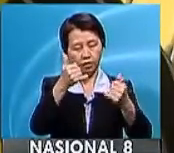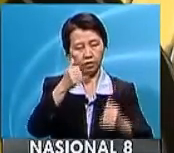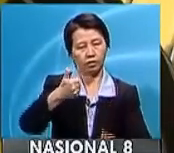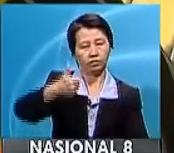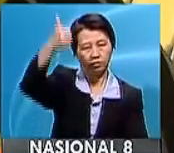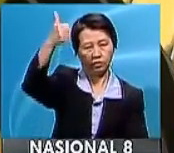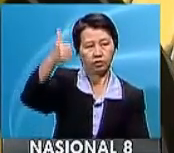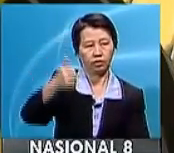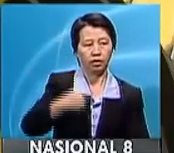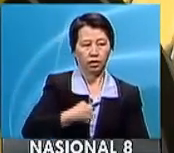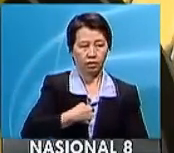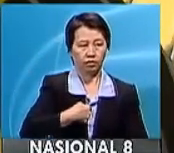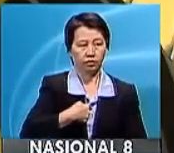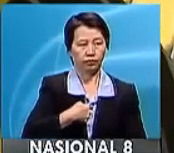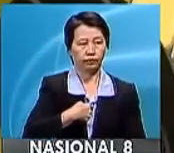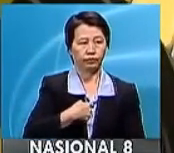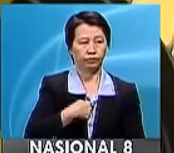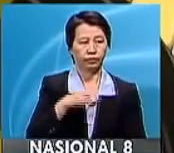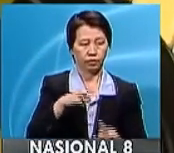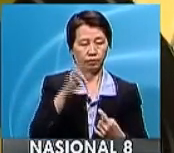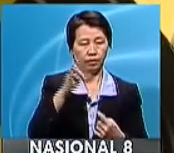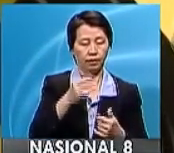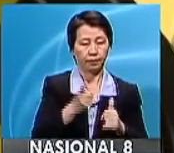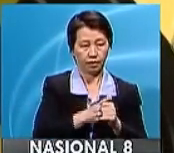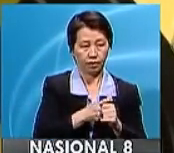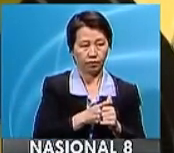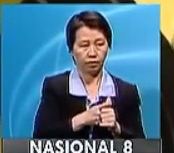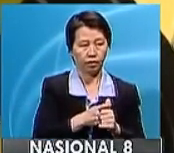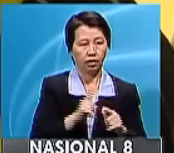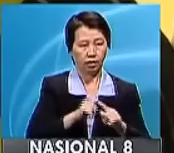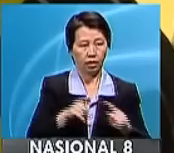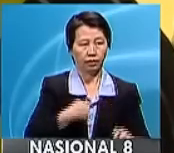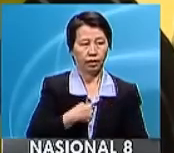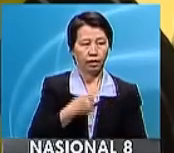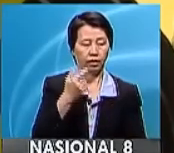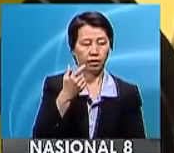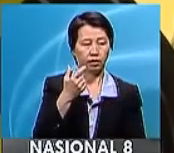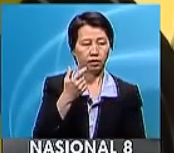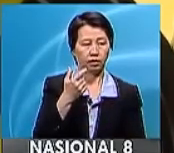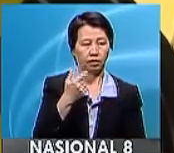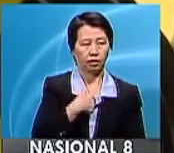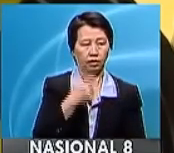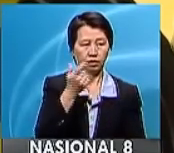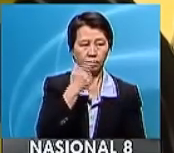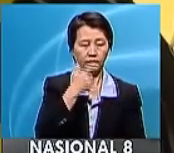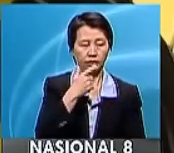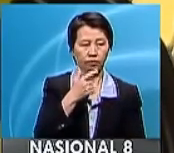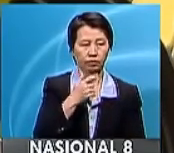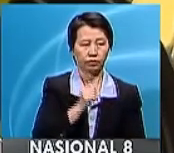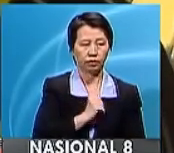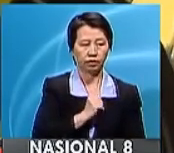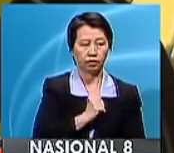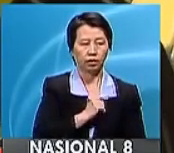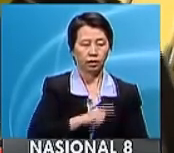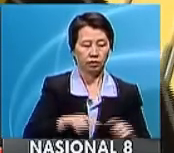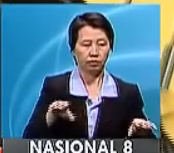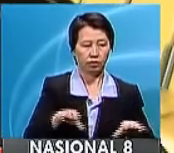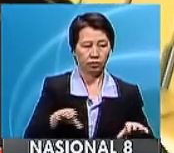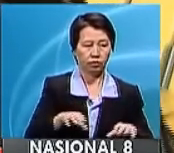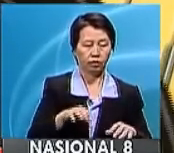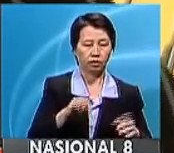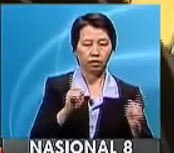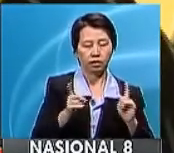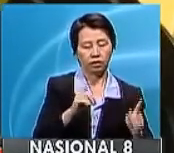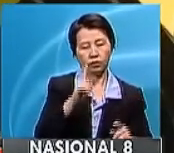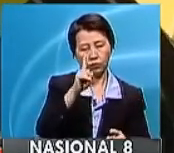Kan saya pun pilihan utama tapi saya tak nak Pran sendirilah cuma buat game one by one